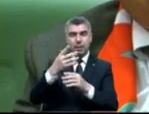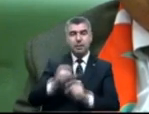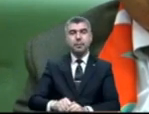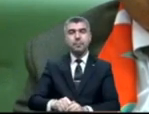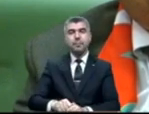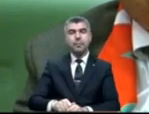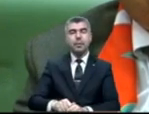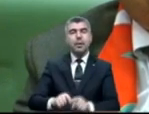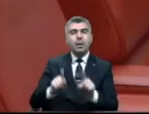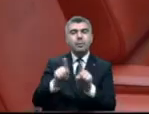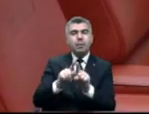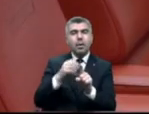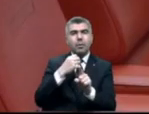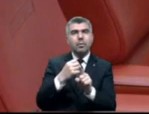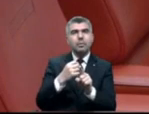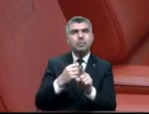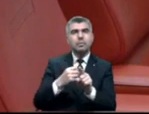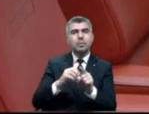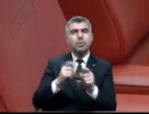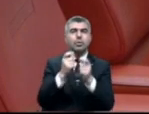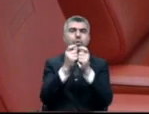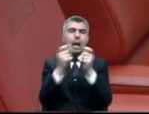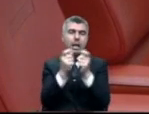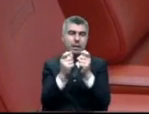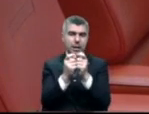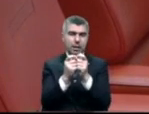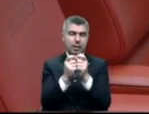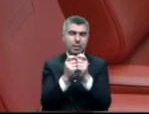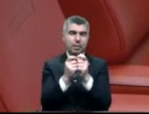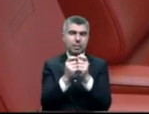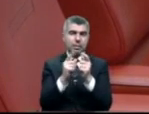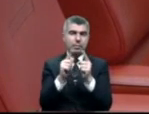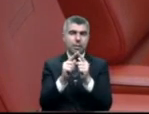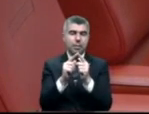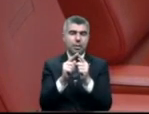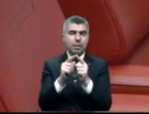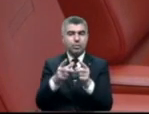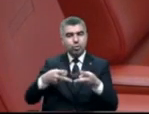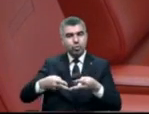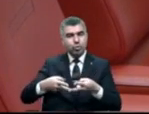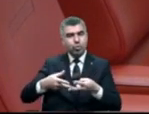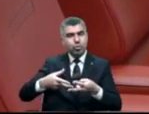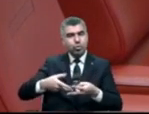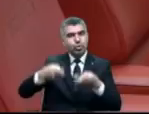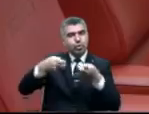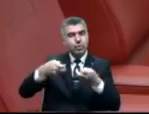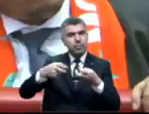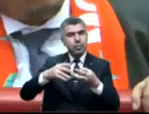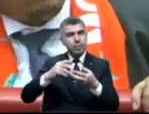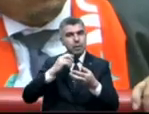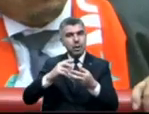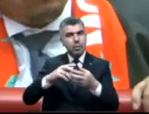وفي الحقيقة حنا ما كنطالبوا شيء بأنه هاد المقاولات أنه هذيك الكمية اللي كتستخرجها تحولها